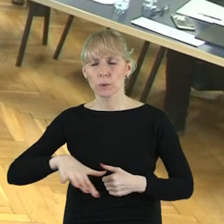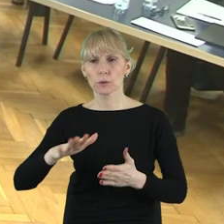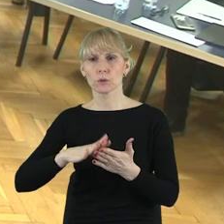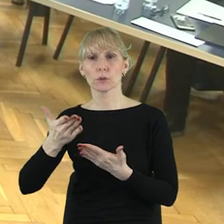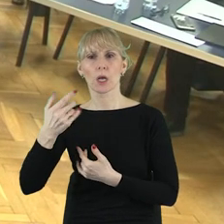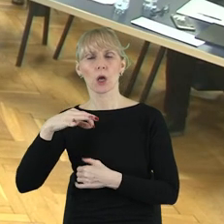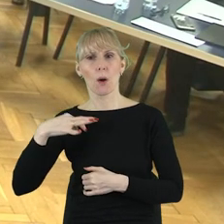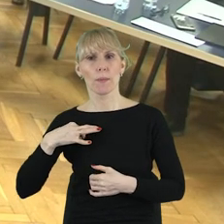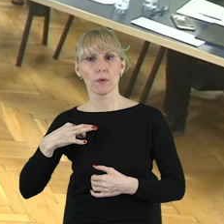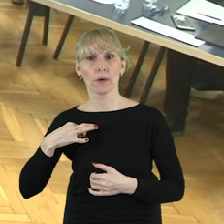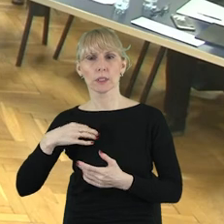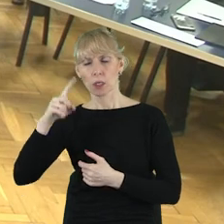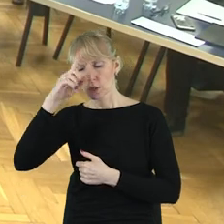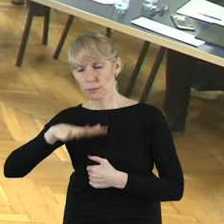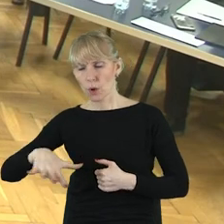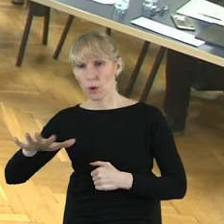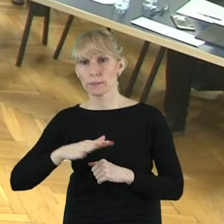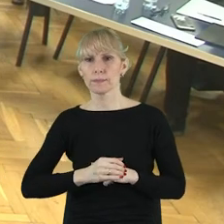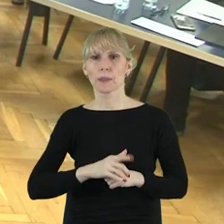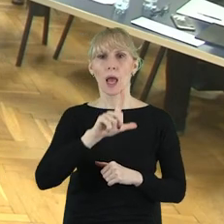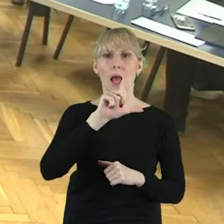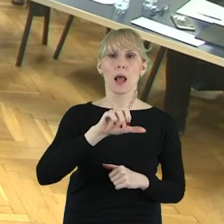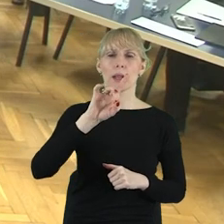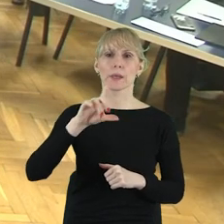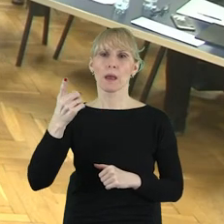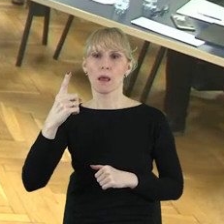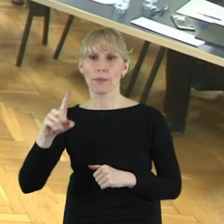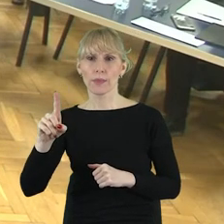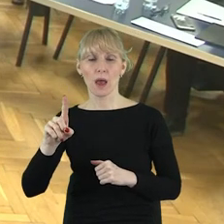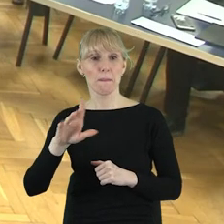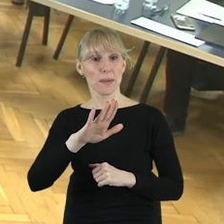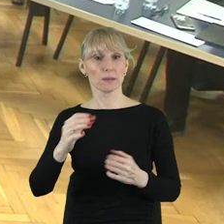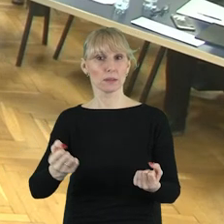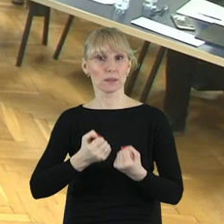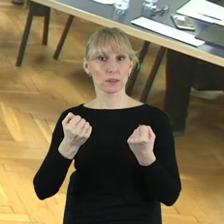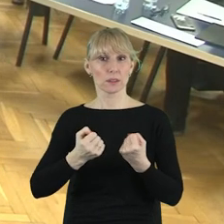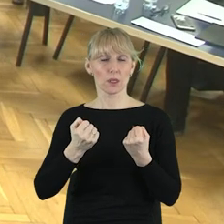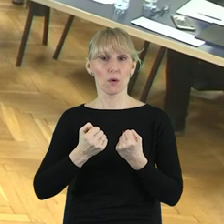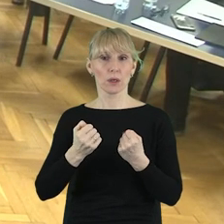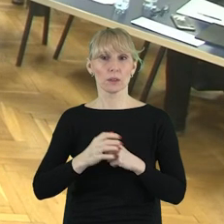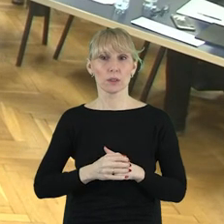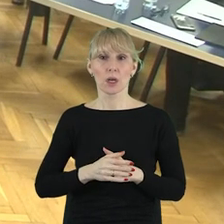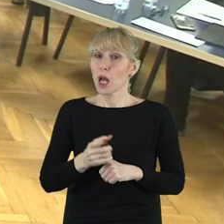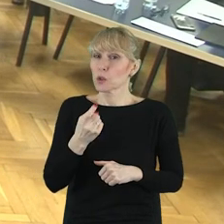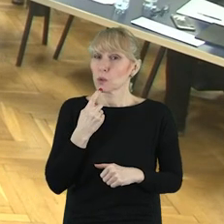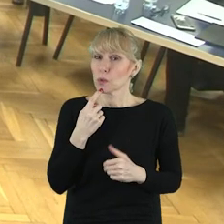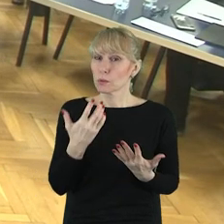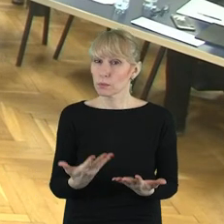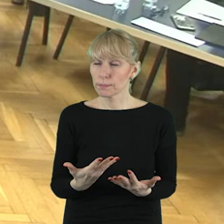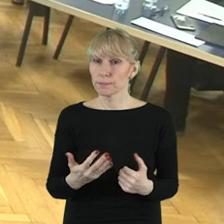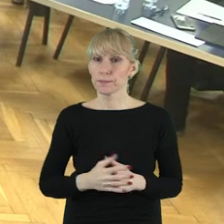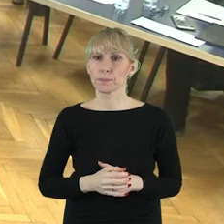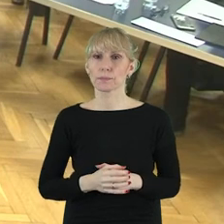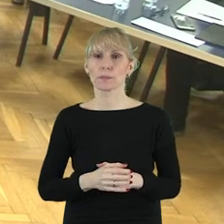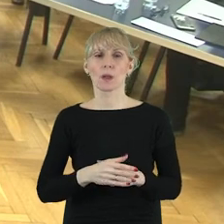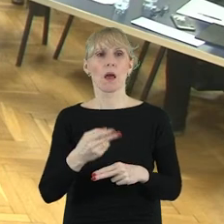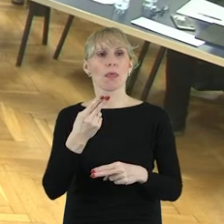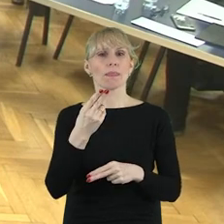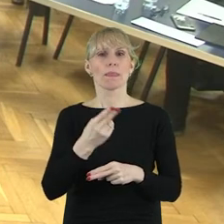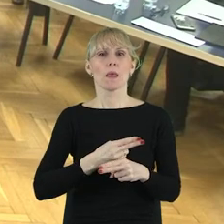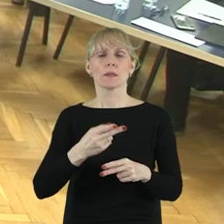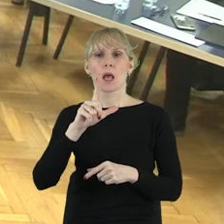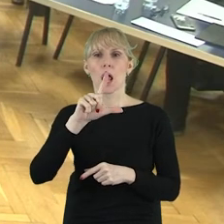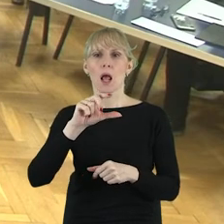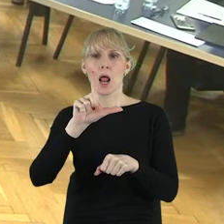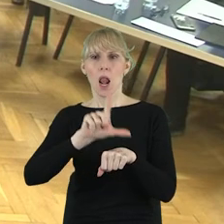oraz mieszkańców działających na rzecz lokalnej społeczności. LGD w swojej działalności stosują narzędzie LIDER. A czym ono jest? Narzędzie